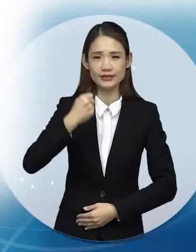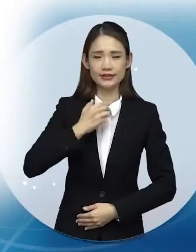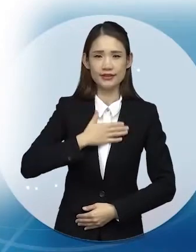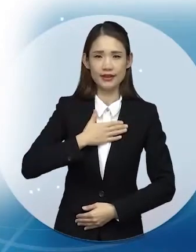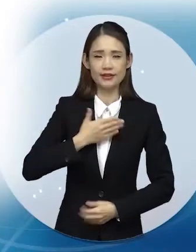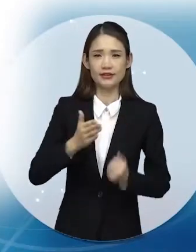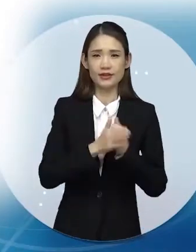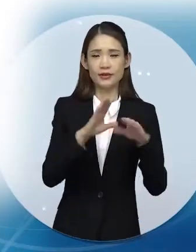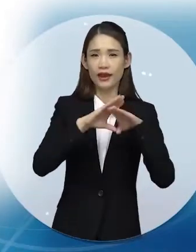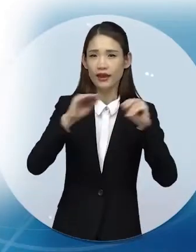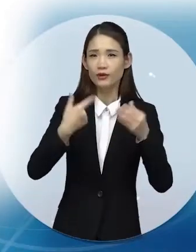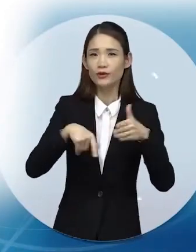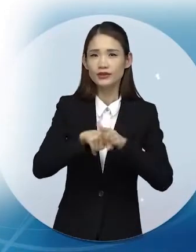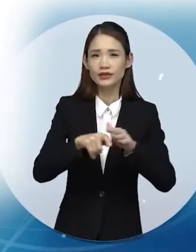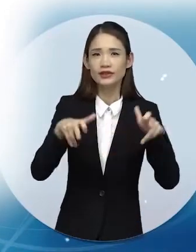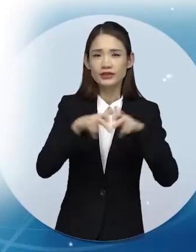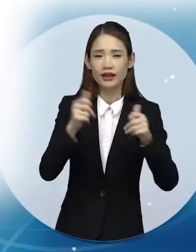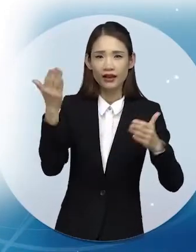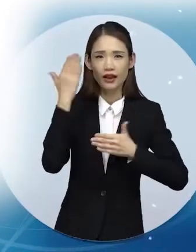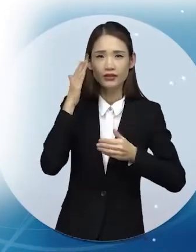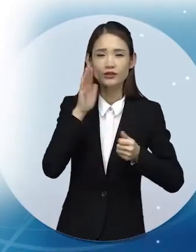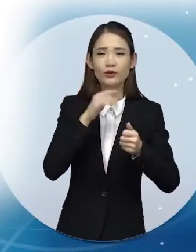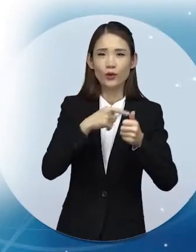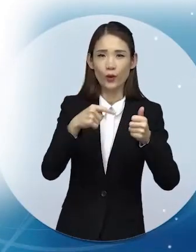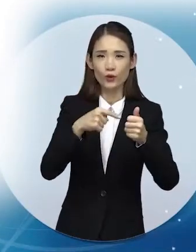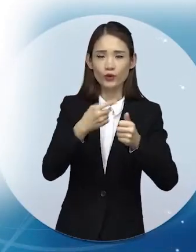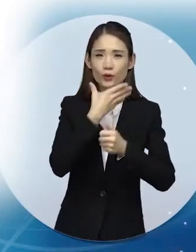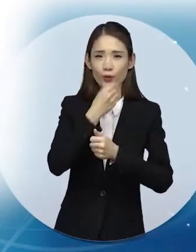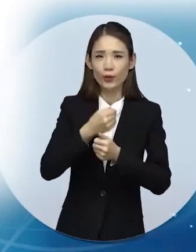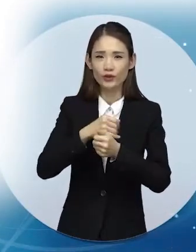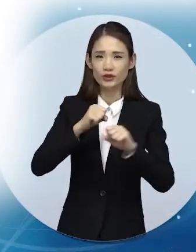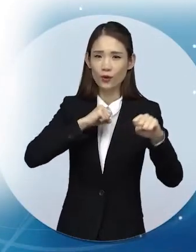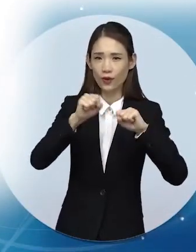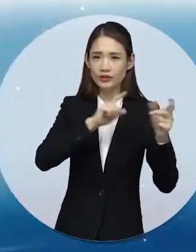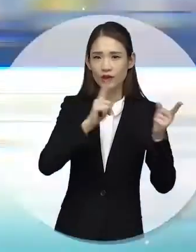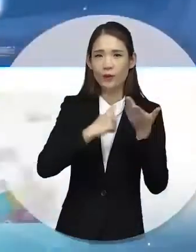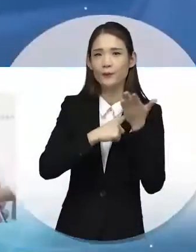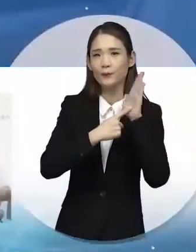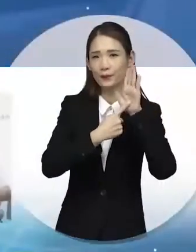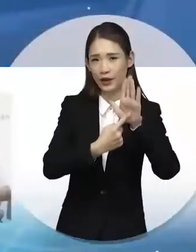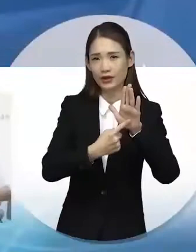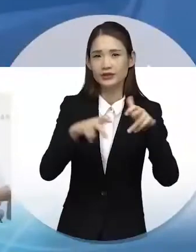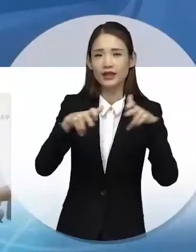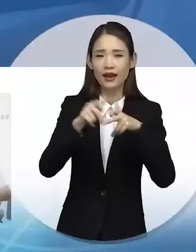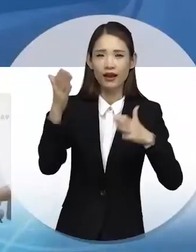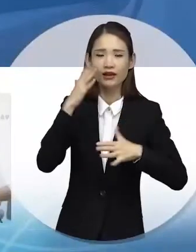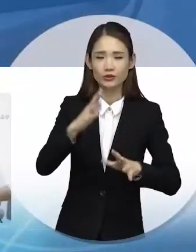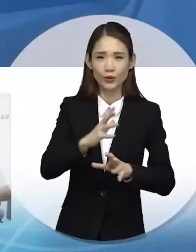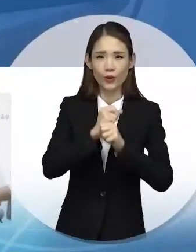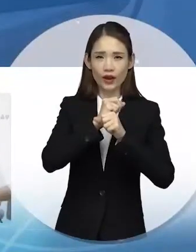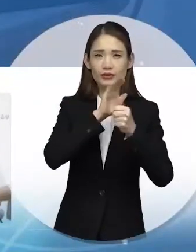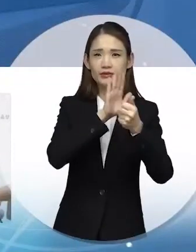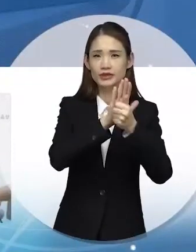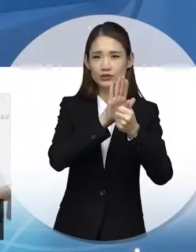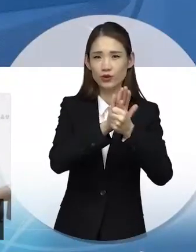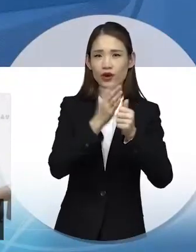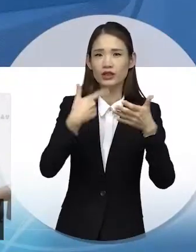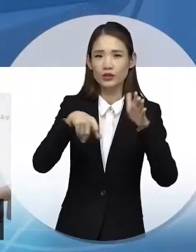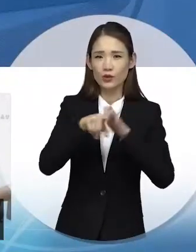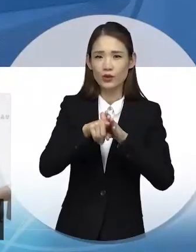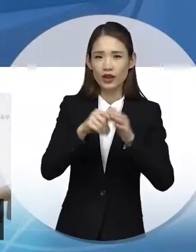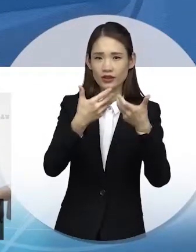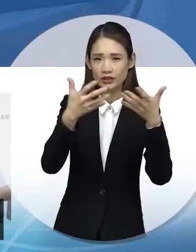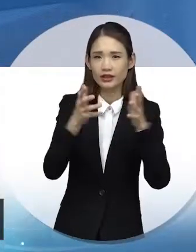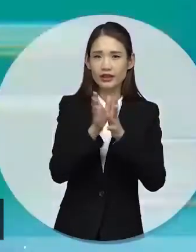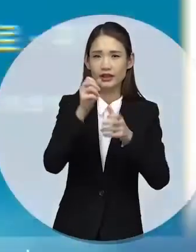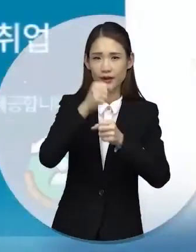이를 해결하기 위해 장애 대학생 교육복지 지원 활성화 방안 발표와 장애 대학생을 종합적으로 지원해주는 사이트